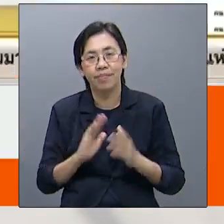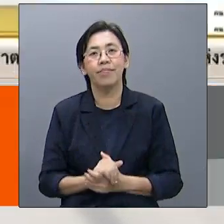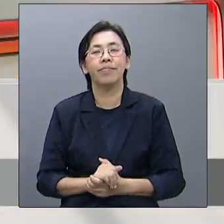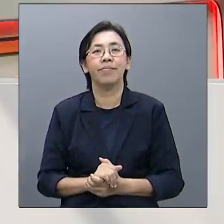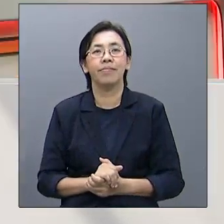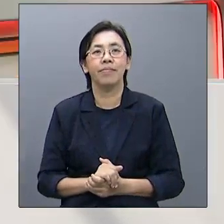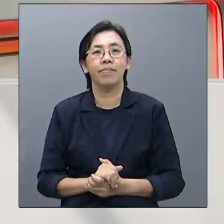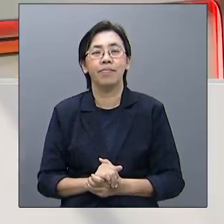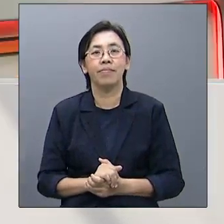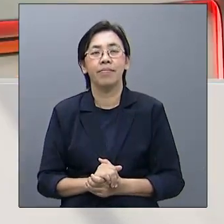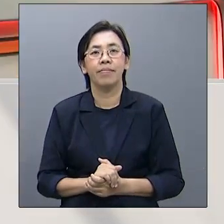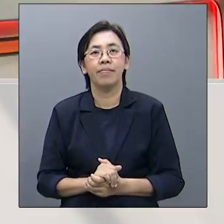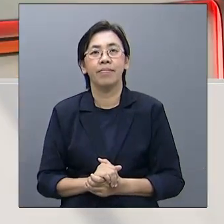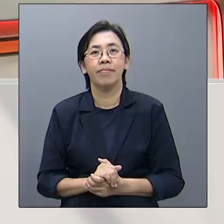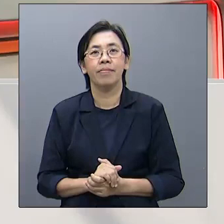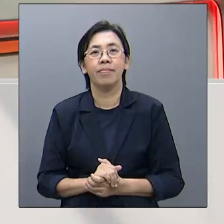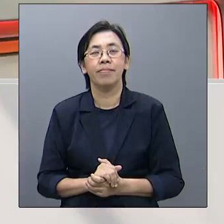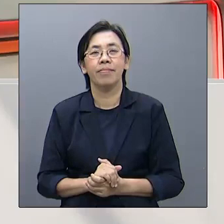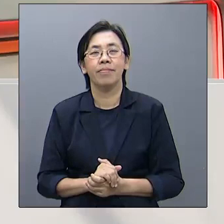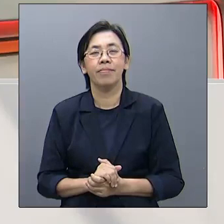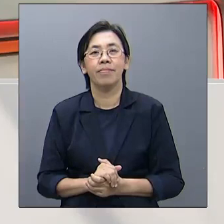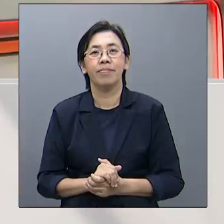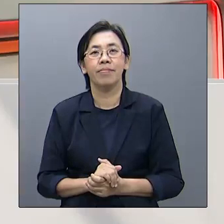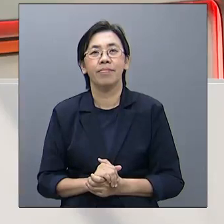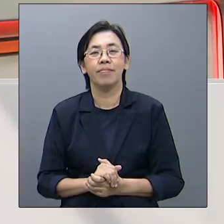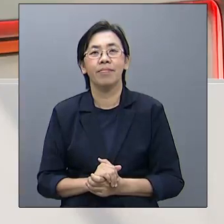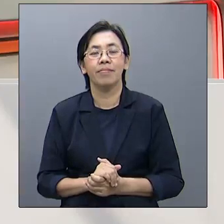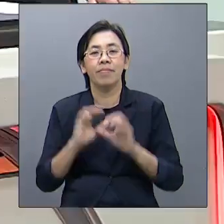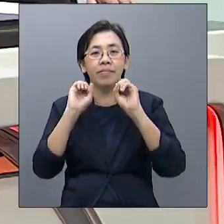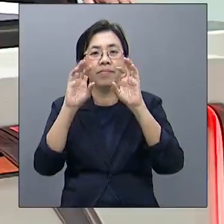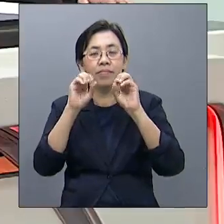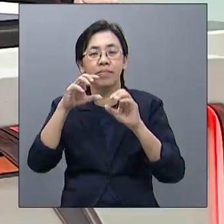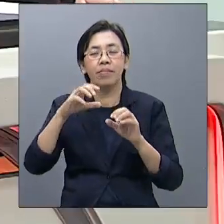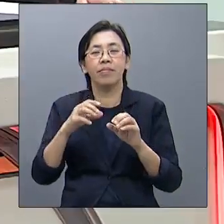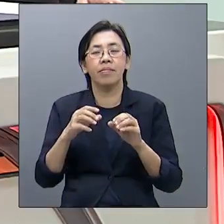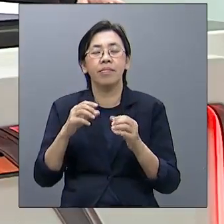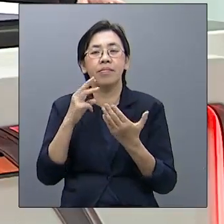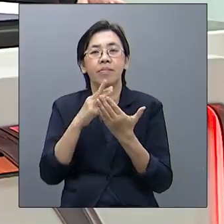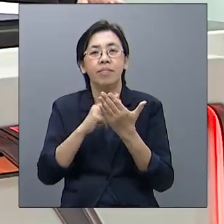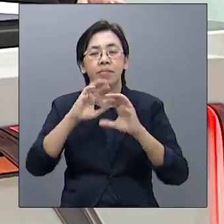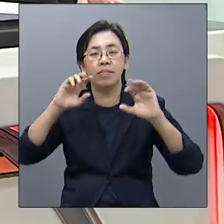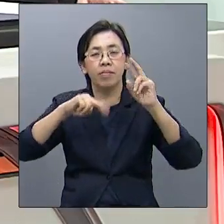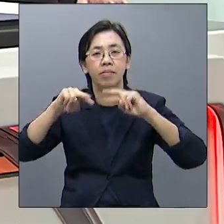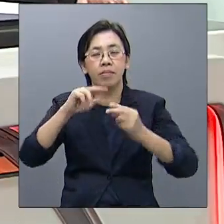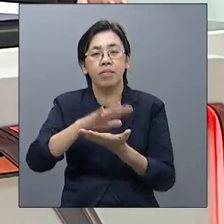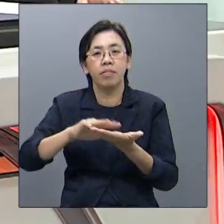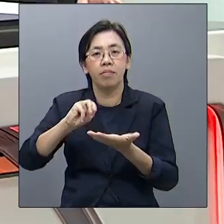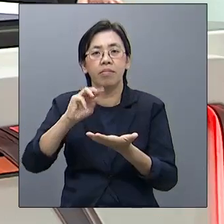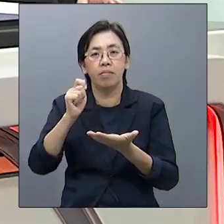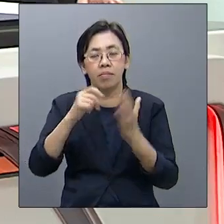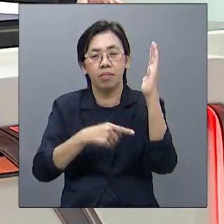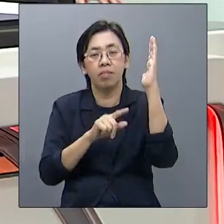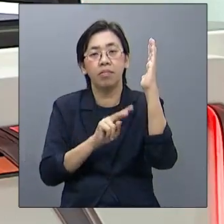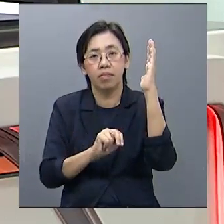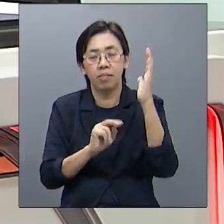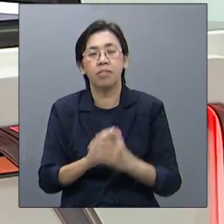อาจารยรออา ค่ะ ผู้ช่วยสัวอาจารย์เอกริต่วนซิริ อาจาร์คณะรัฐษาติ มหวทยาลัสงขล นัริน วิทยาเขตปัตตน